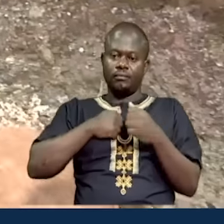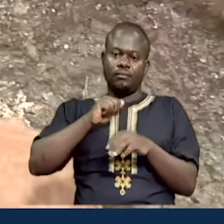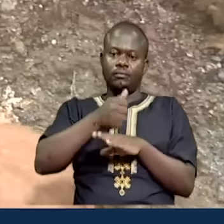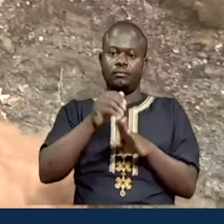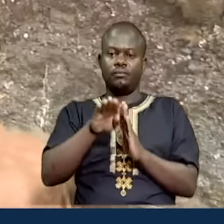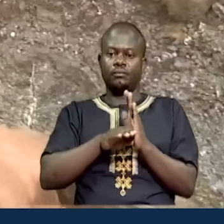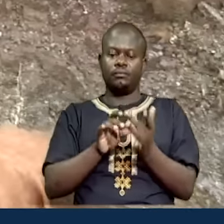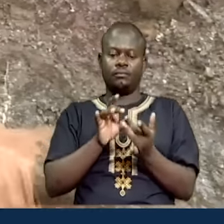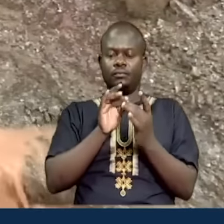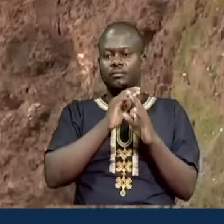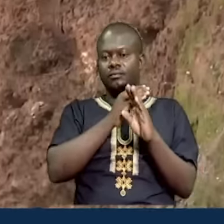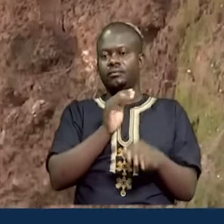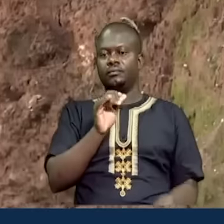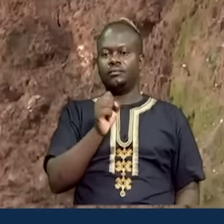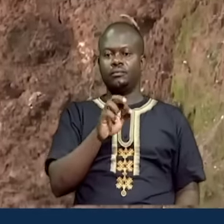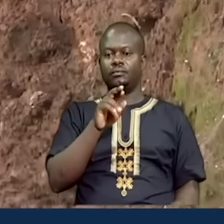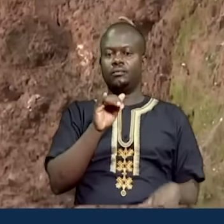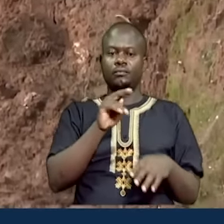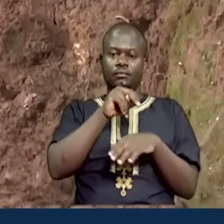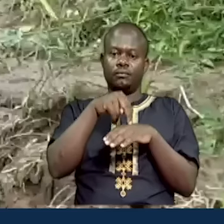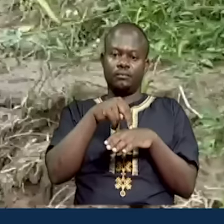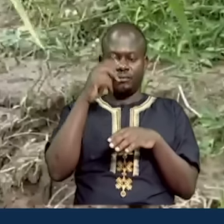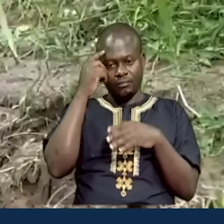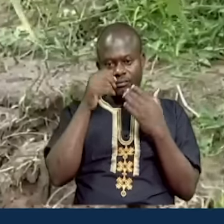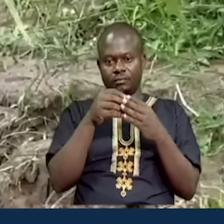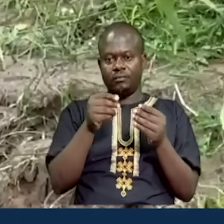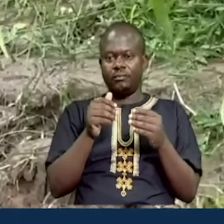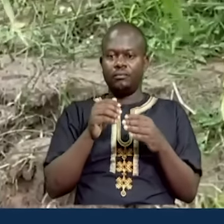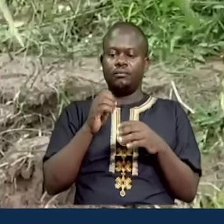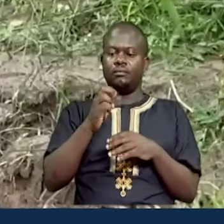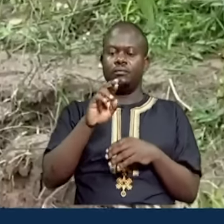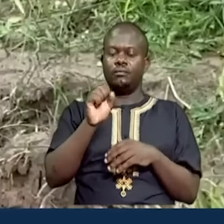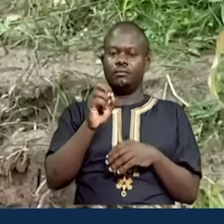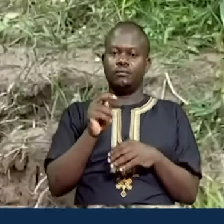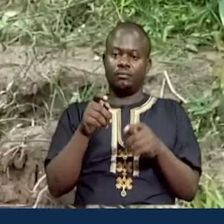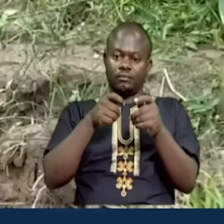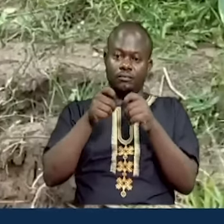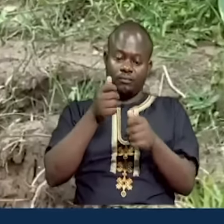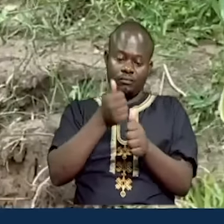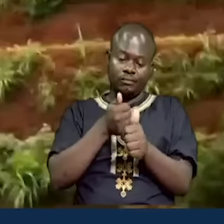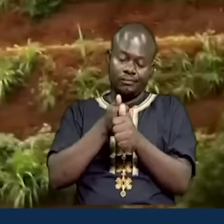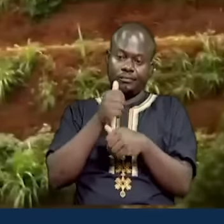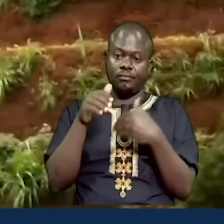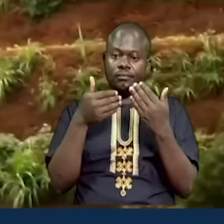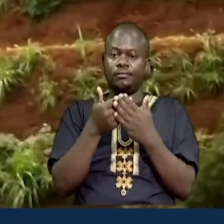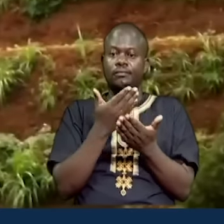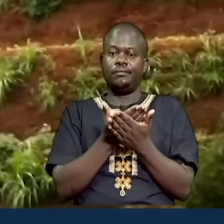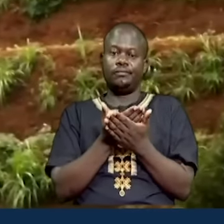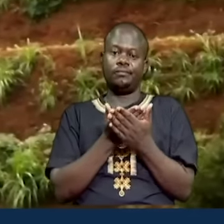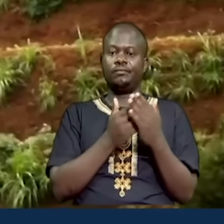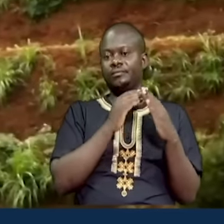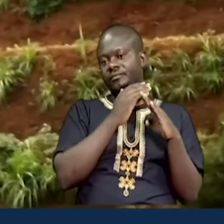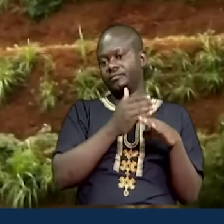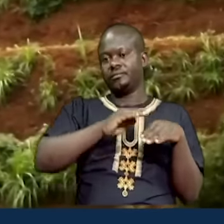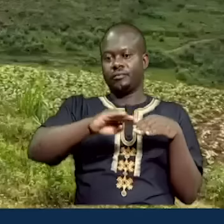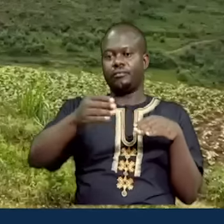gahunda yihariye yo kurwanya isuri, National Program for Soil Erosion Control, aho buri muturage wese asabwa guca imirwanyasuri